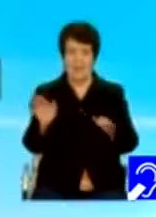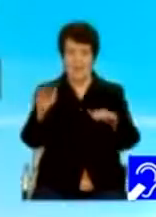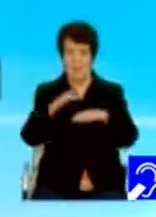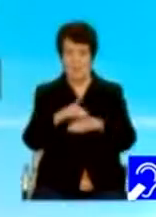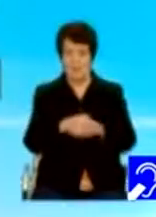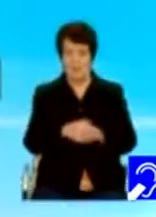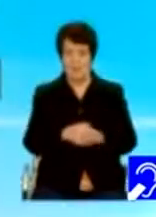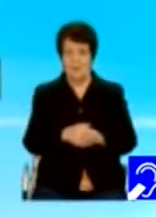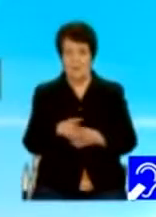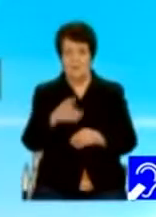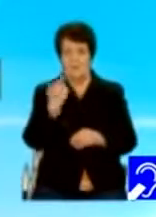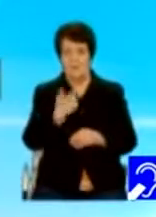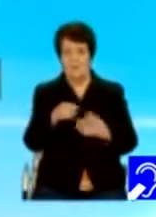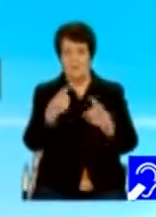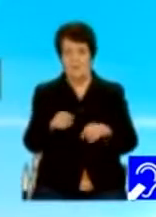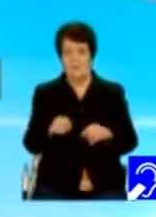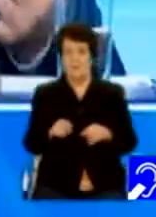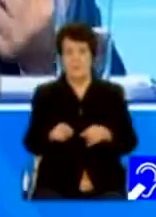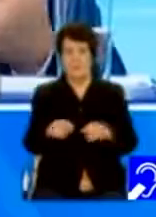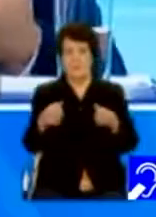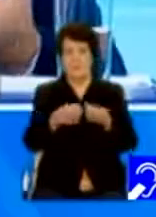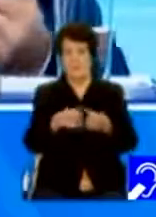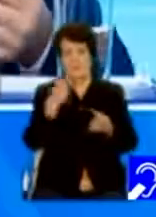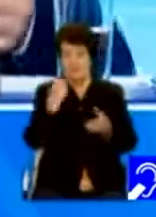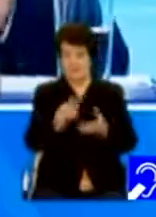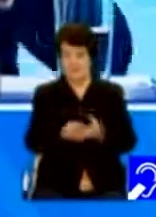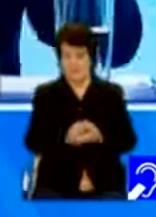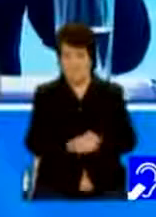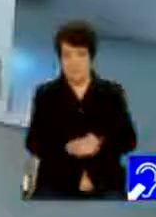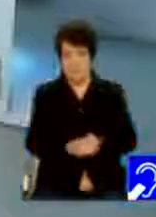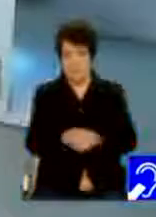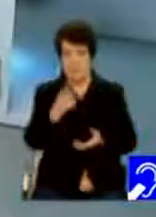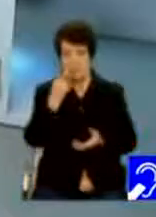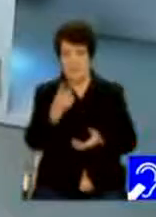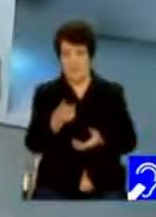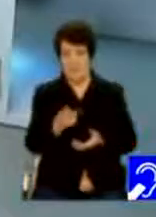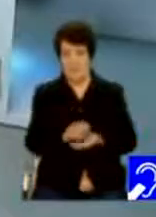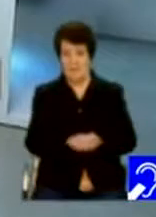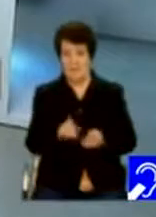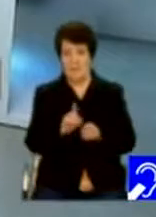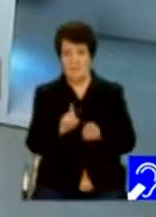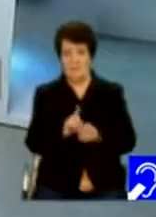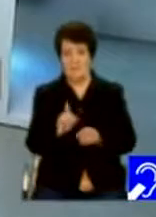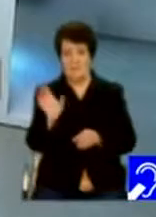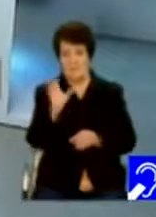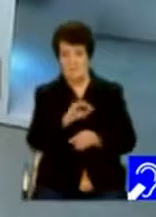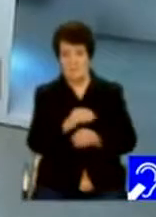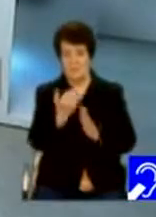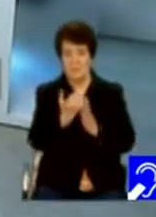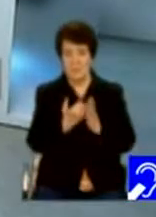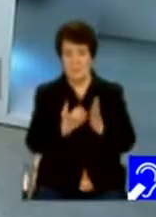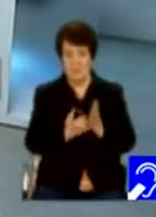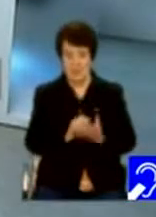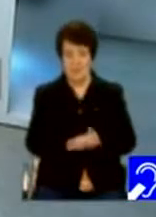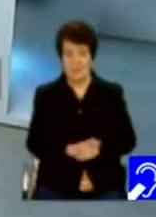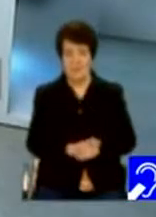suntem diferiți de alte partide. Foarte diferiți. Arătați-l pe Bacalaureus, pe Baziu, aici este programa. Aici este programa. Pe Baziu, pe Bacalaureus.